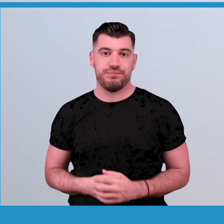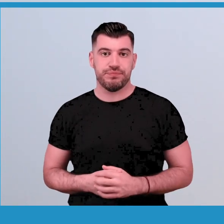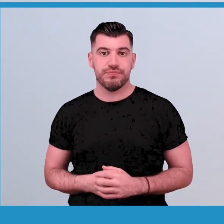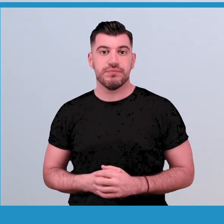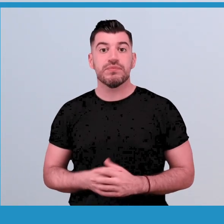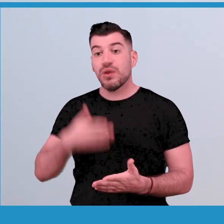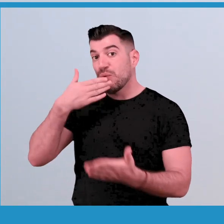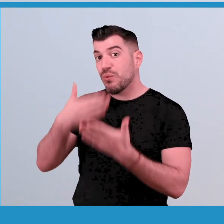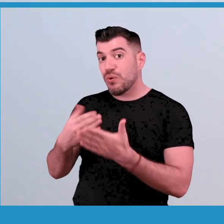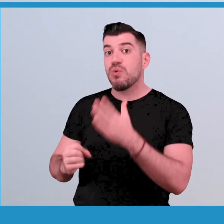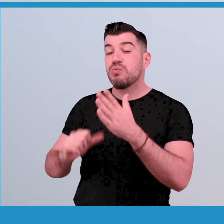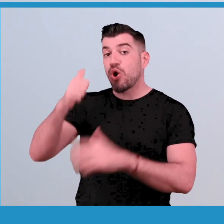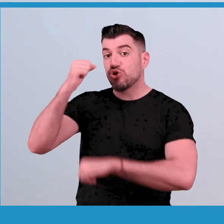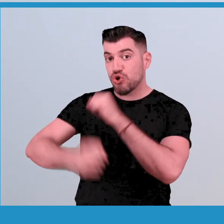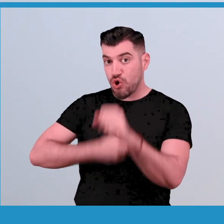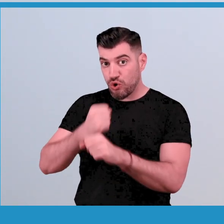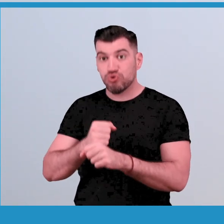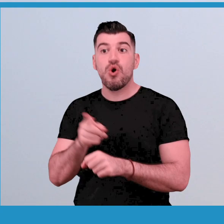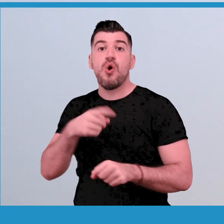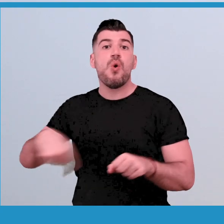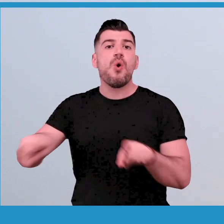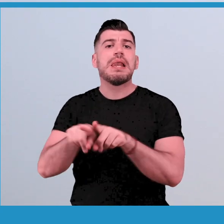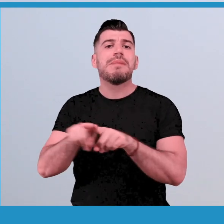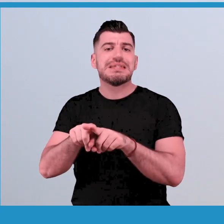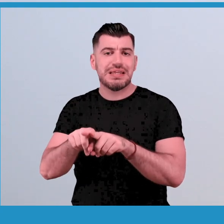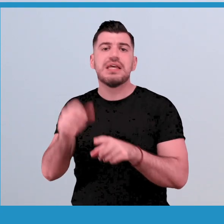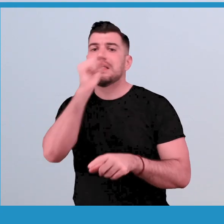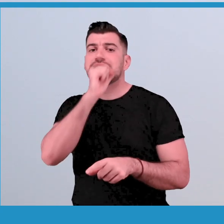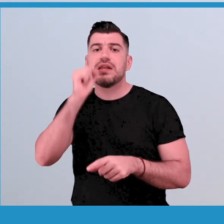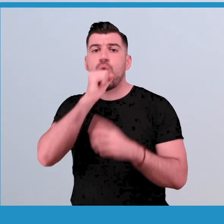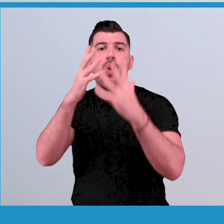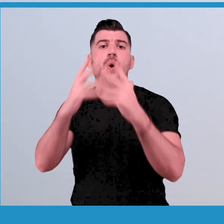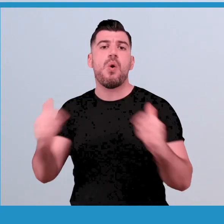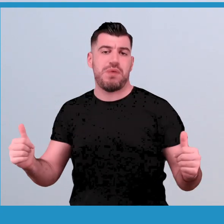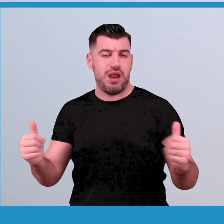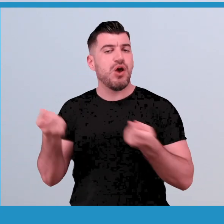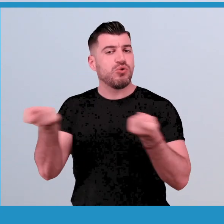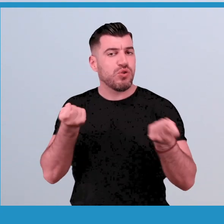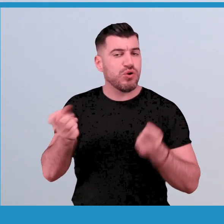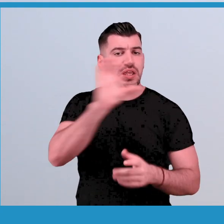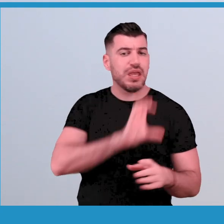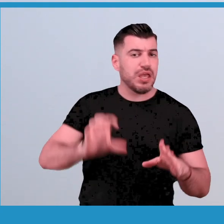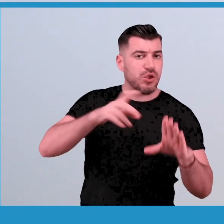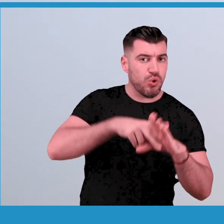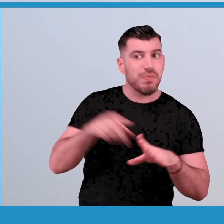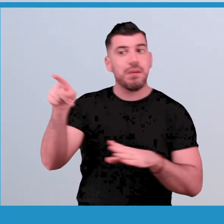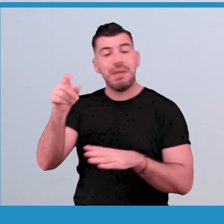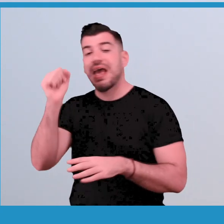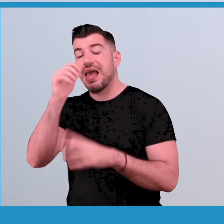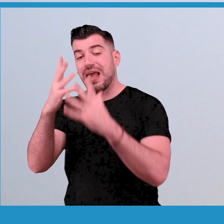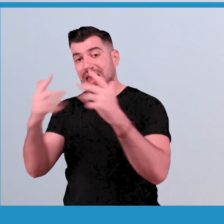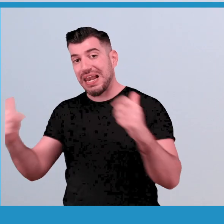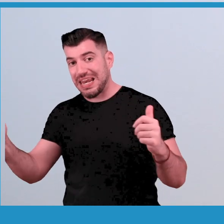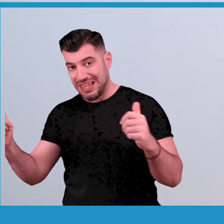του προγράμματος Όλοι Μαζί στην Όπερα που το διοργάνωσαν η Τράπεζα Alpha Bank σε συνεργασία με την λυρική σκηνή. Και